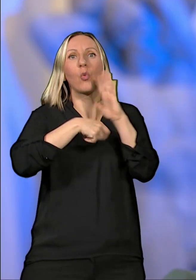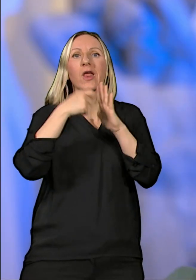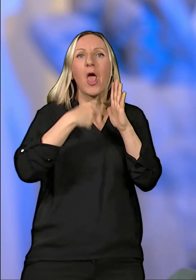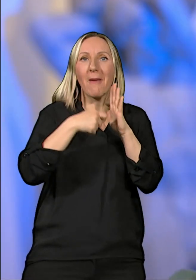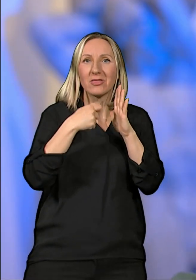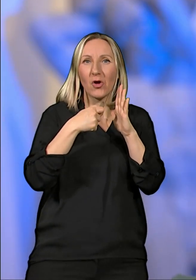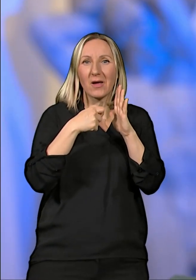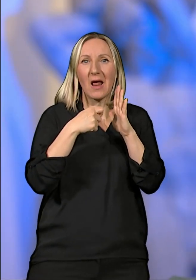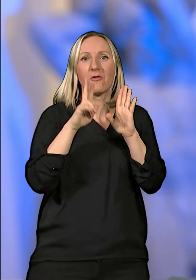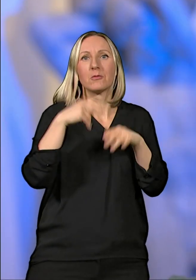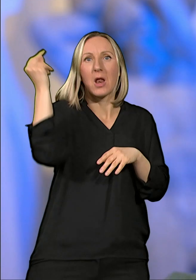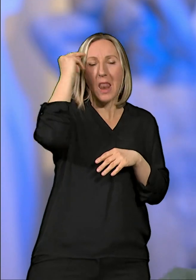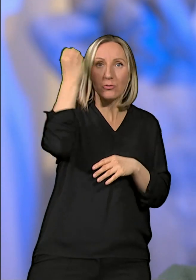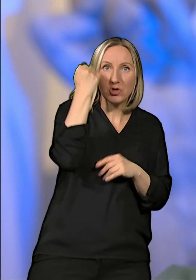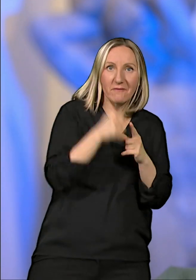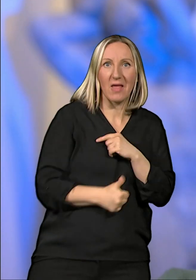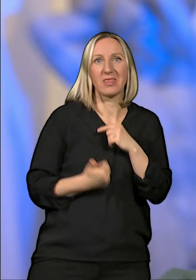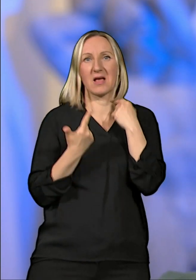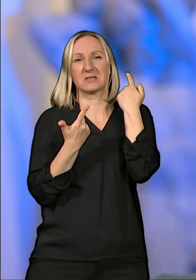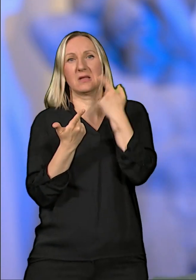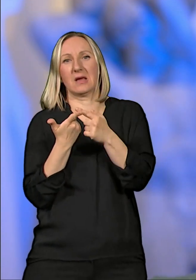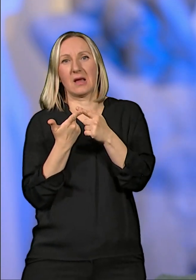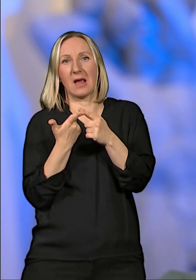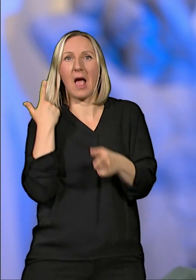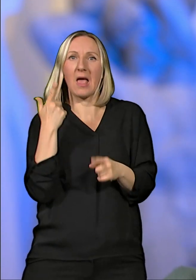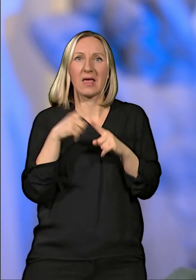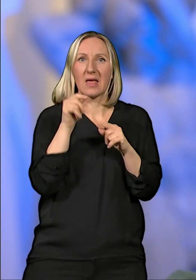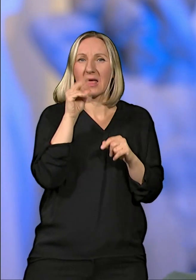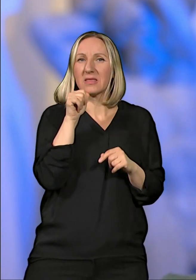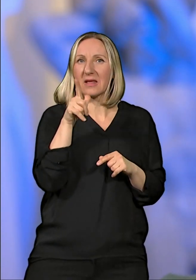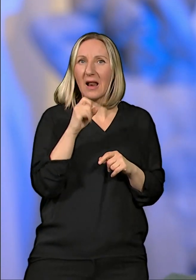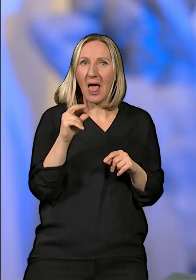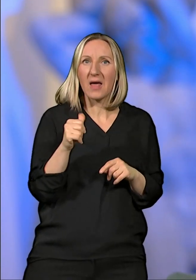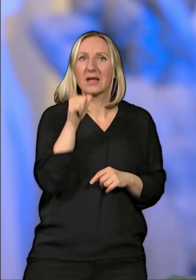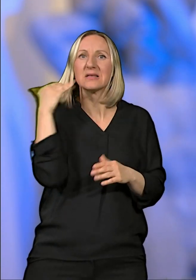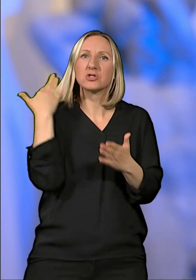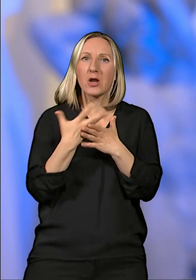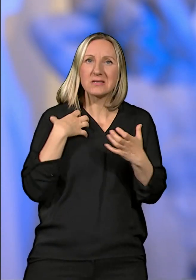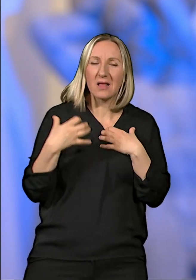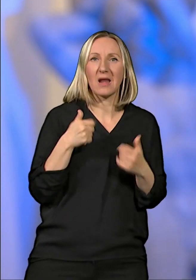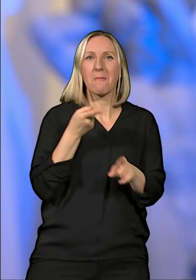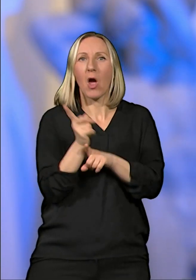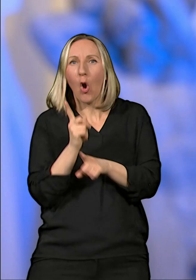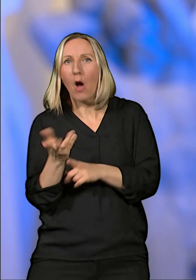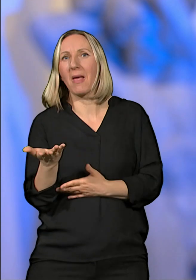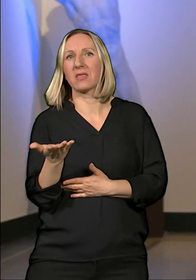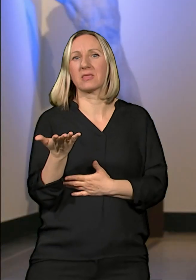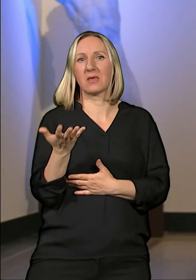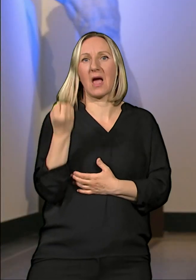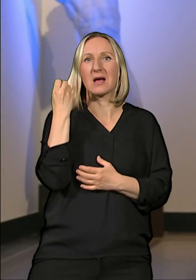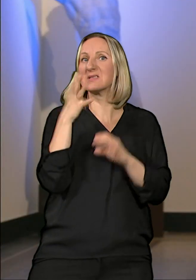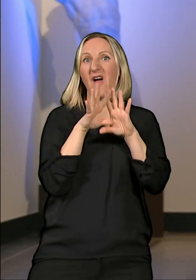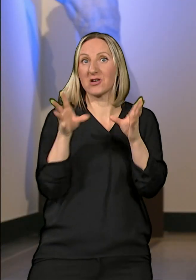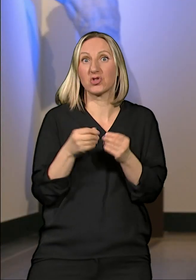i naučnu fantastiku i triler i istorijsku dramu i komediju i svašta nešto. I